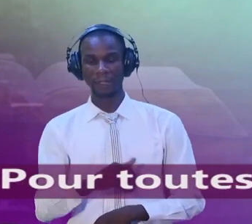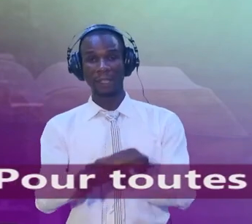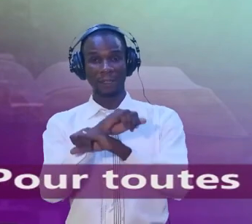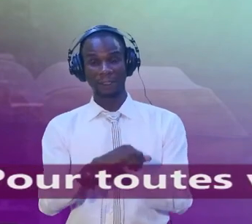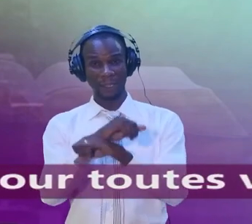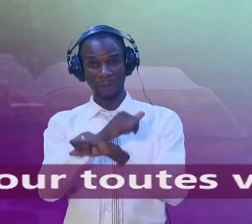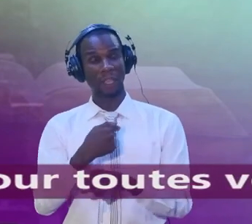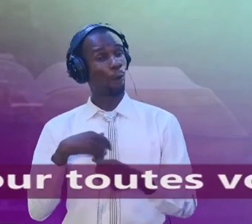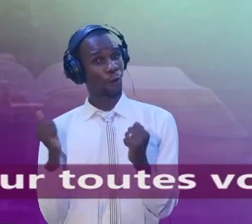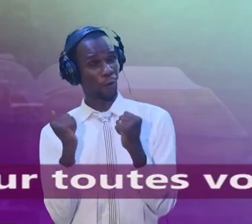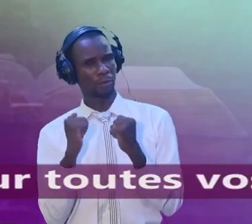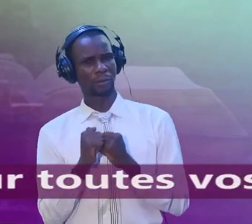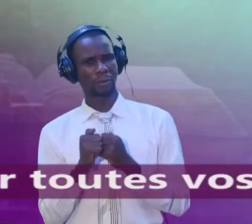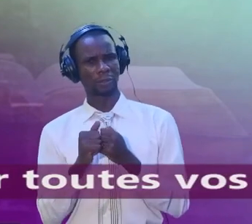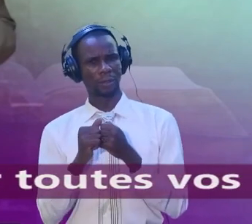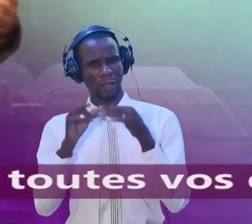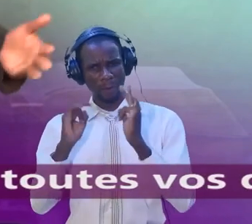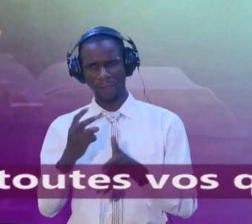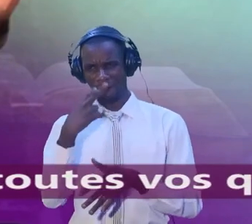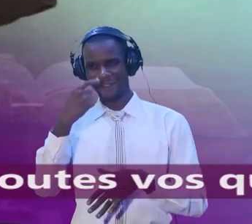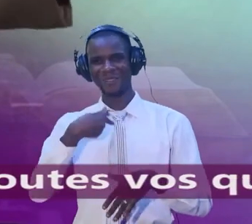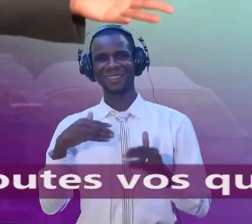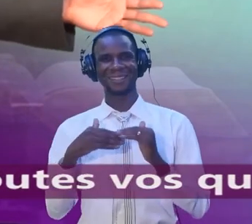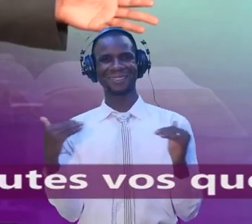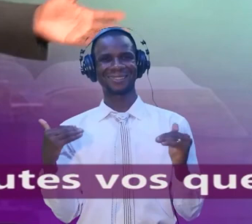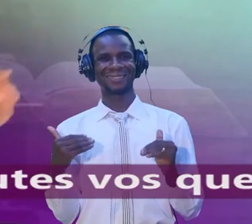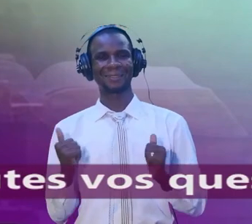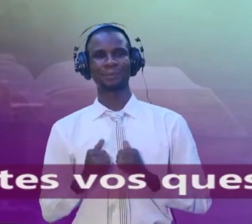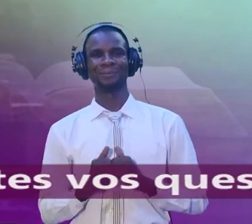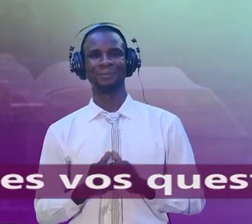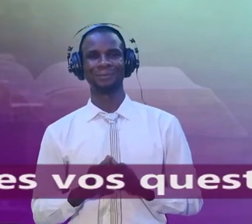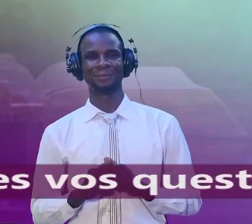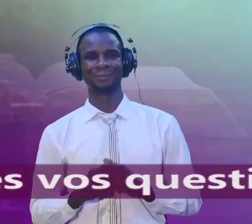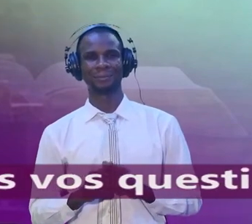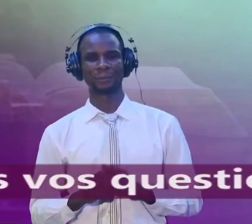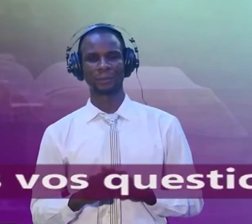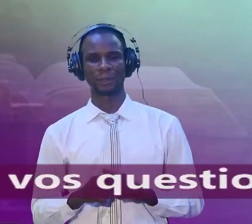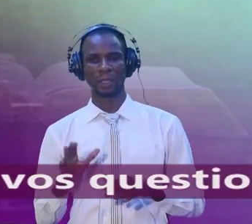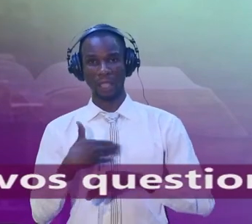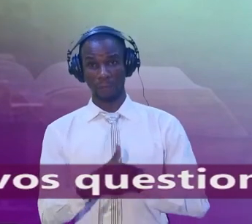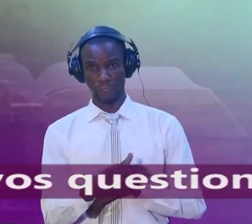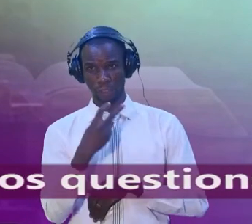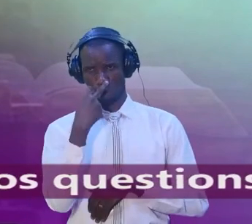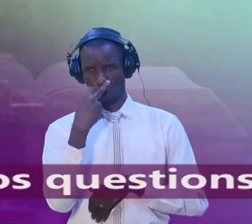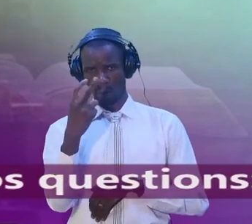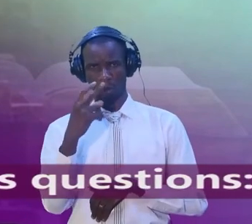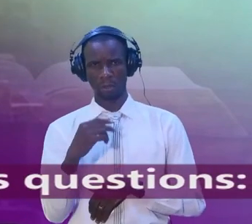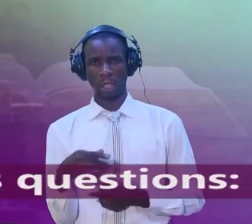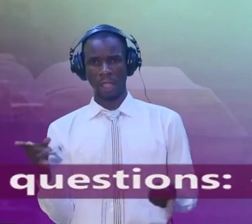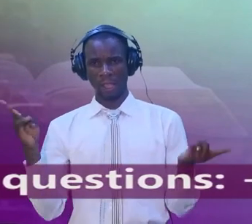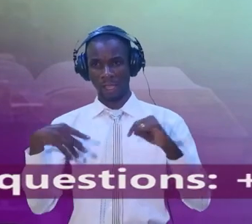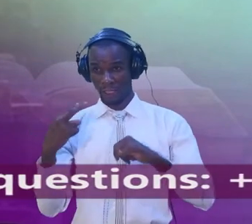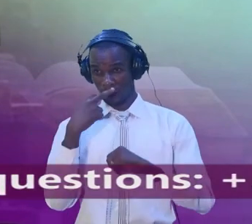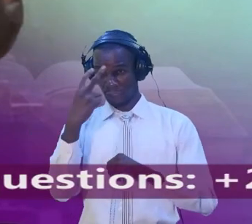atakuja atakuona kwamba una ujasiri kuliko siku zingine zote. Sasa anakuta kwamba huna